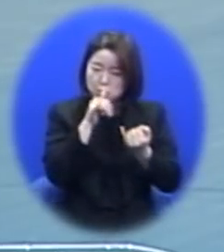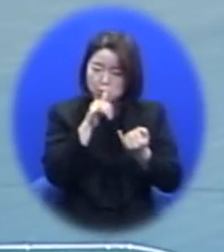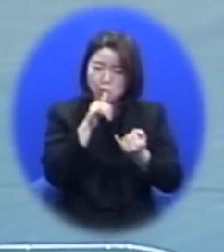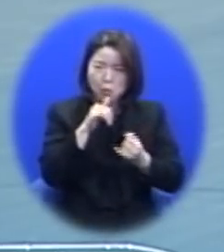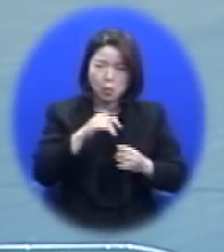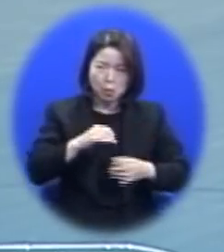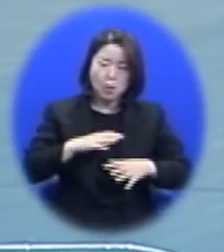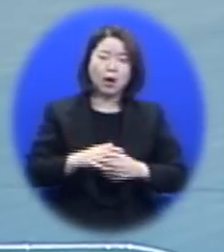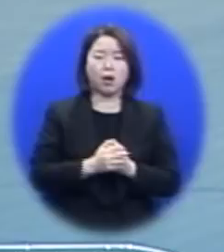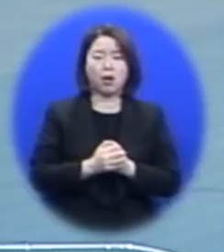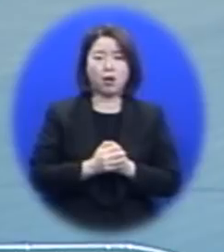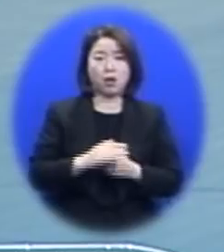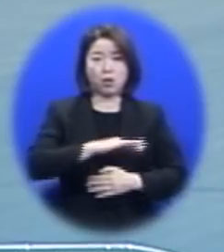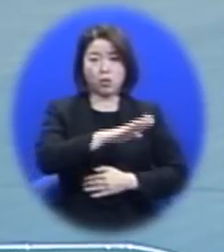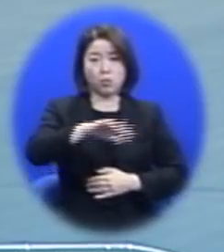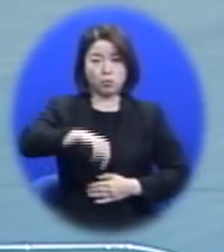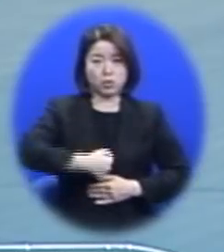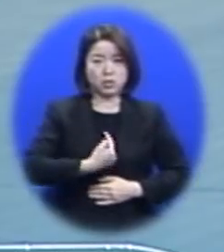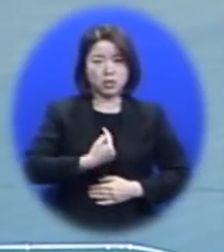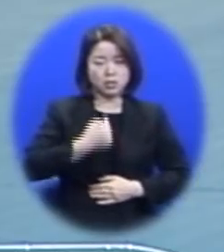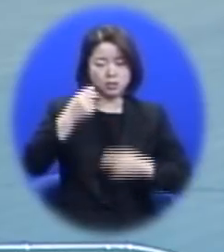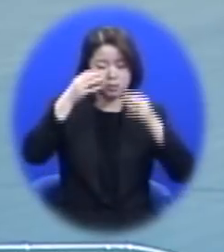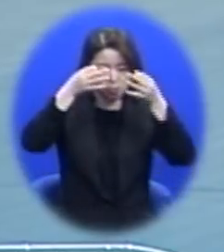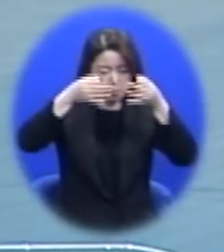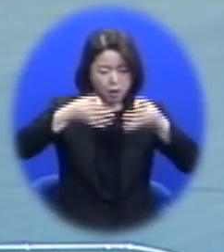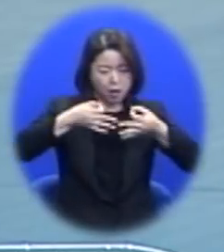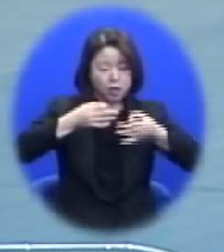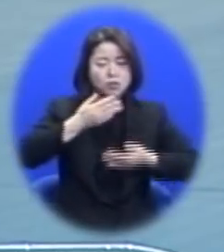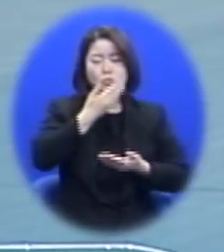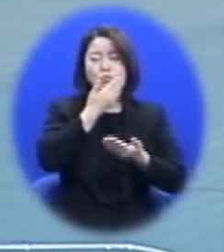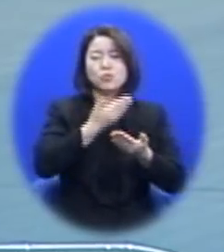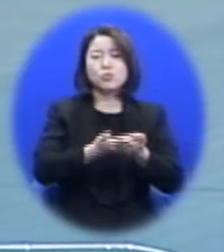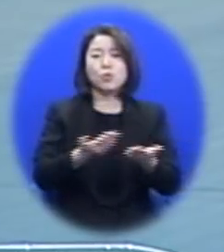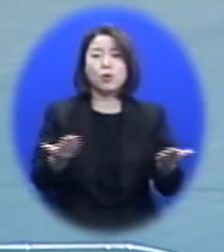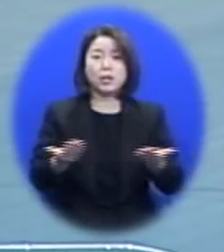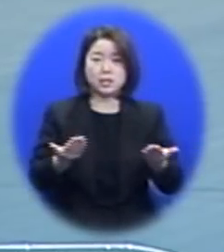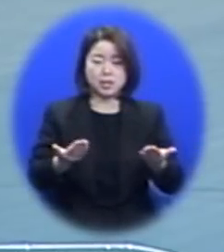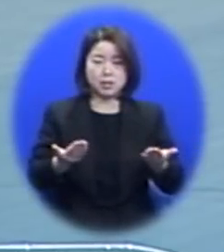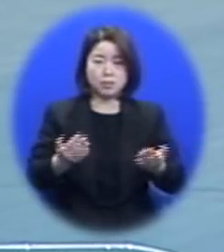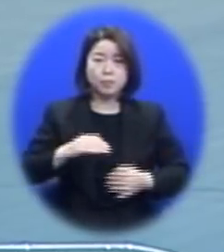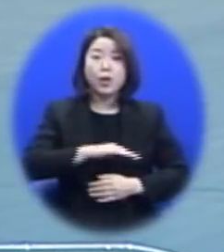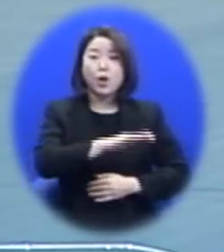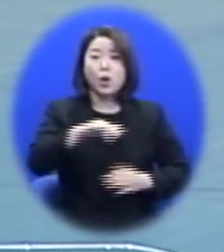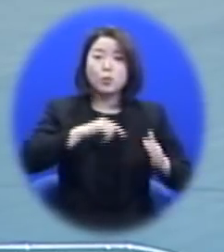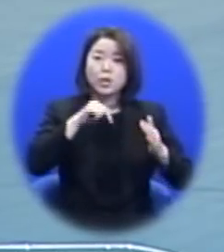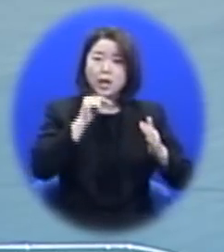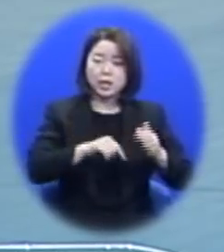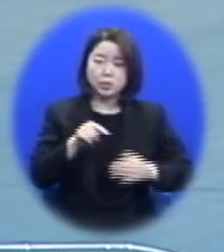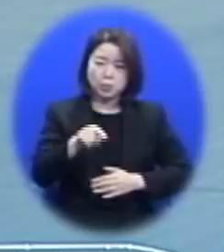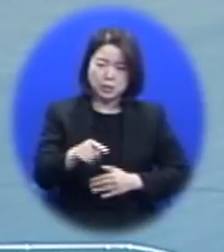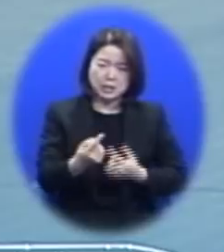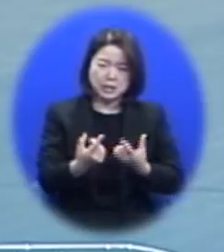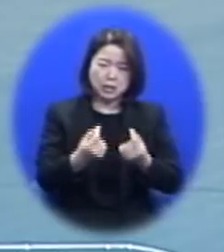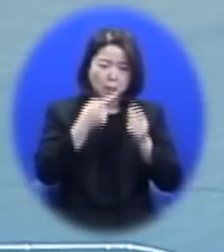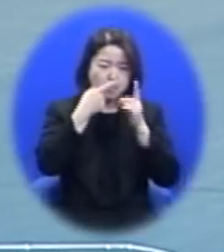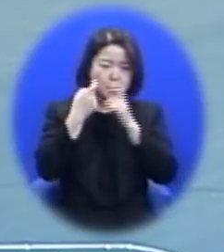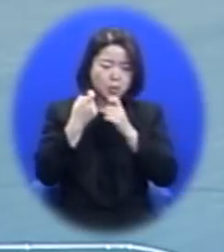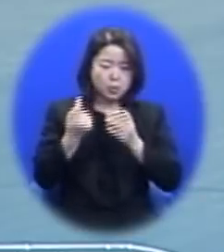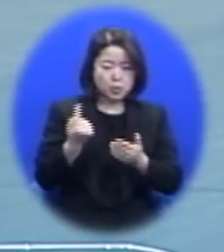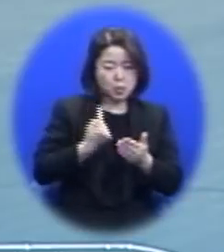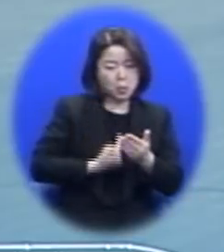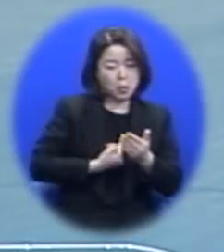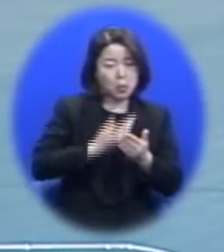우리 자신을 돌아봐야 될 굉장히 중요한 일입니다. 우리 안에도 이런 미혹이 들어올 수 있는 거죠.